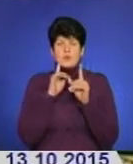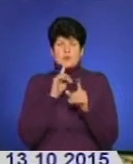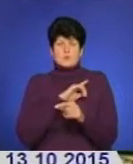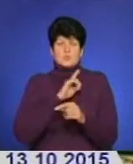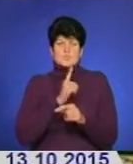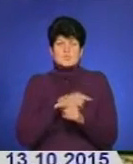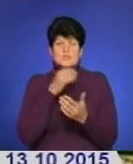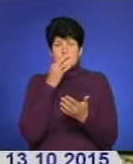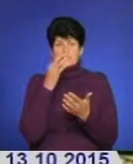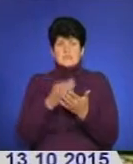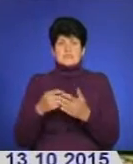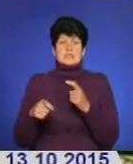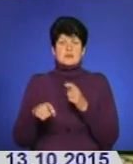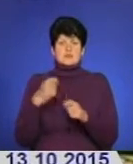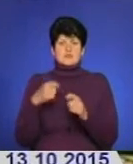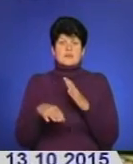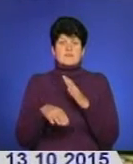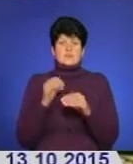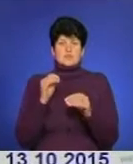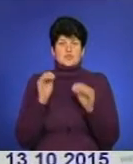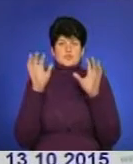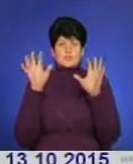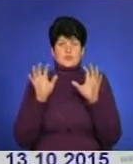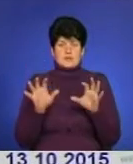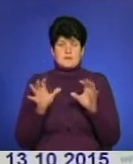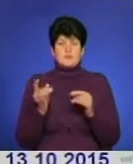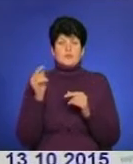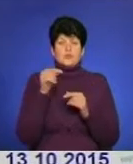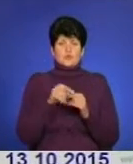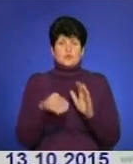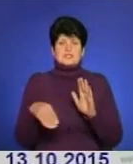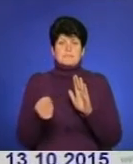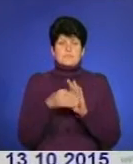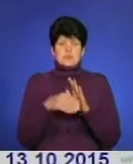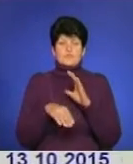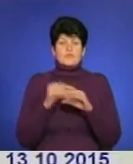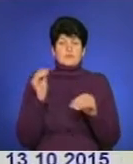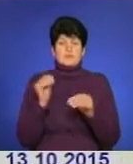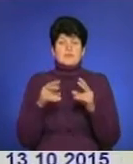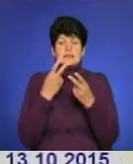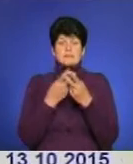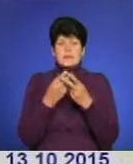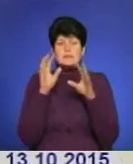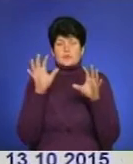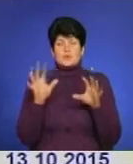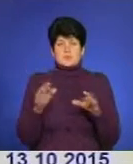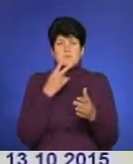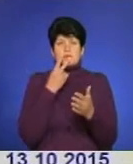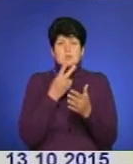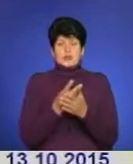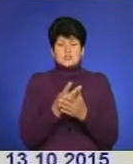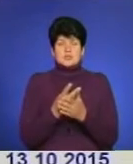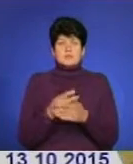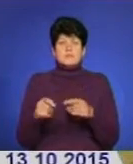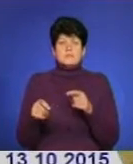посилила відповідальність за порушення виборчого законодавства. Відтак, за підкуп виборців кримінальним кодексом передбачено позбавлення